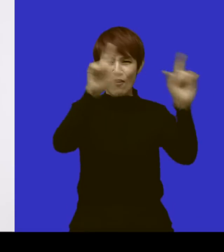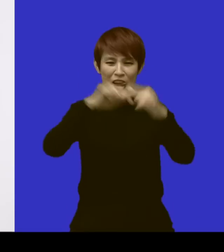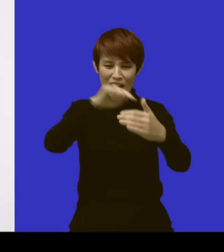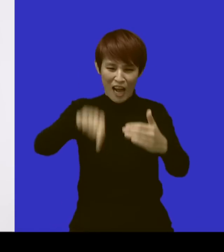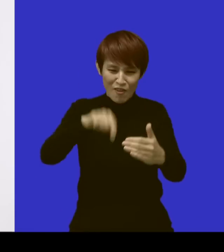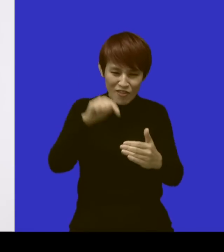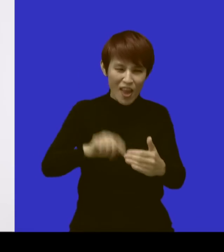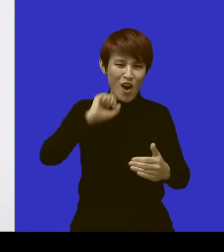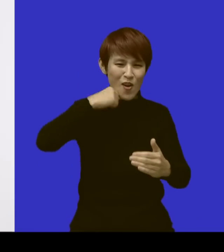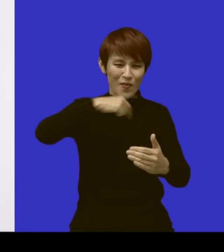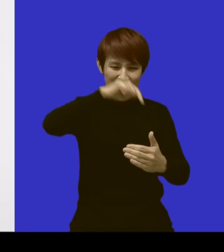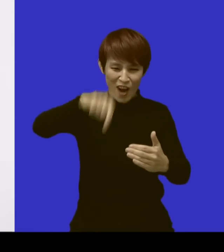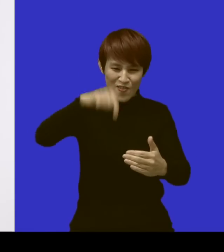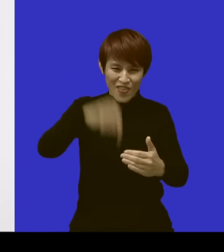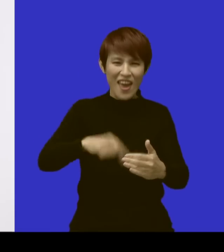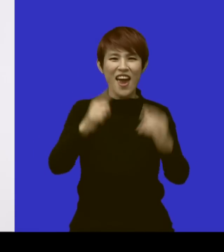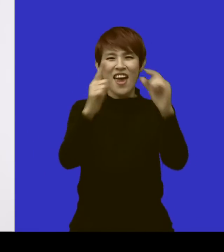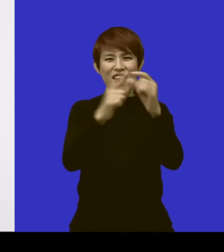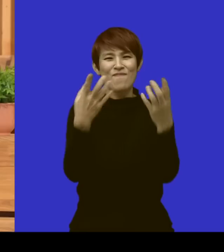가운데, 어려움 가운데.